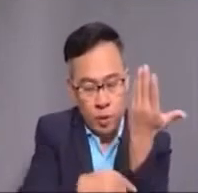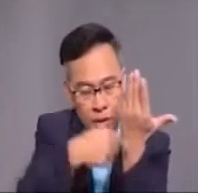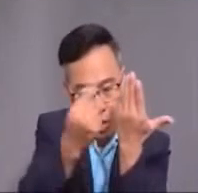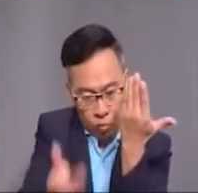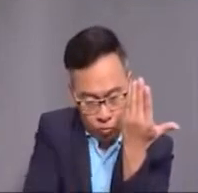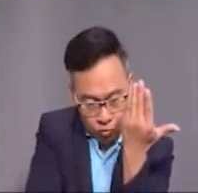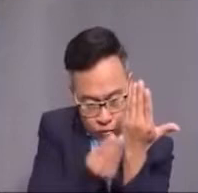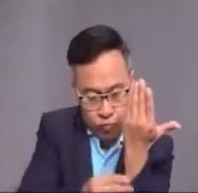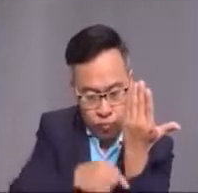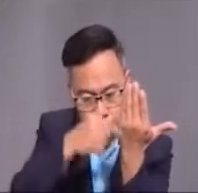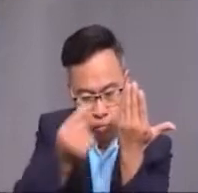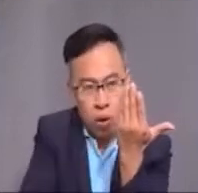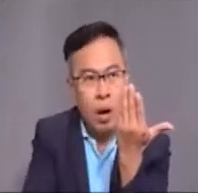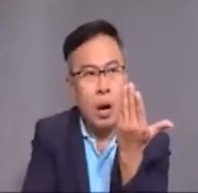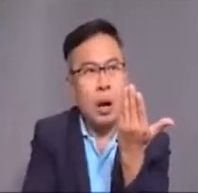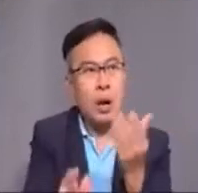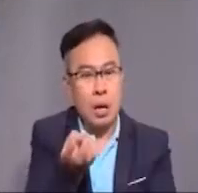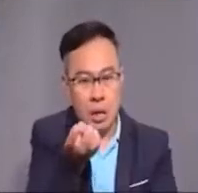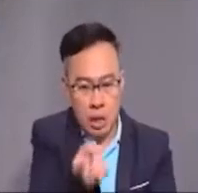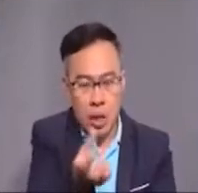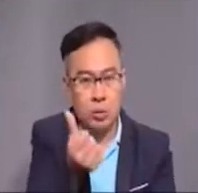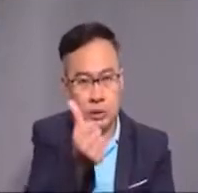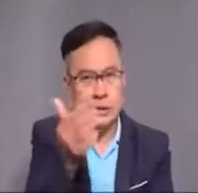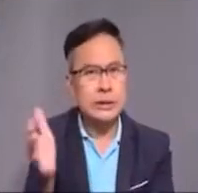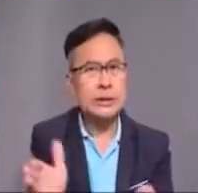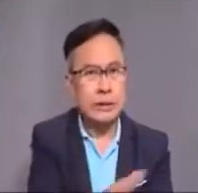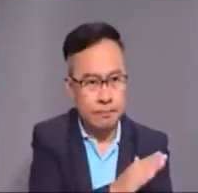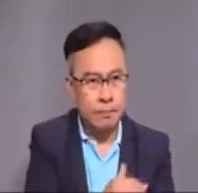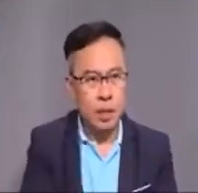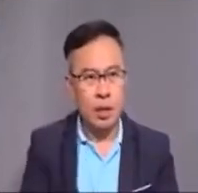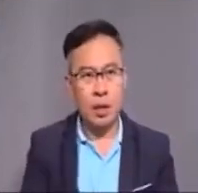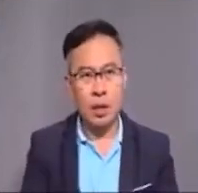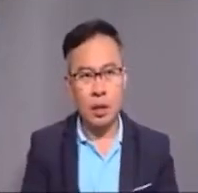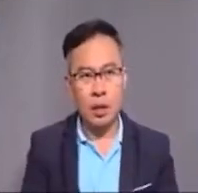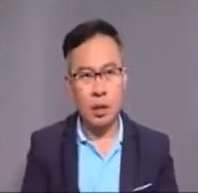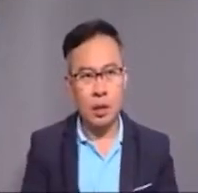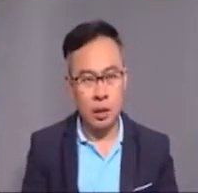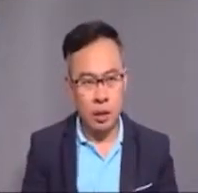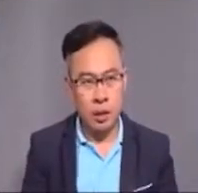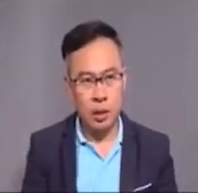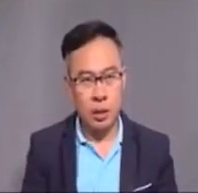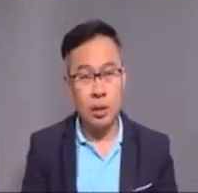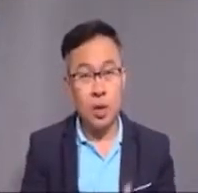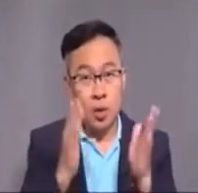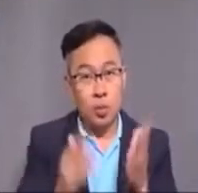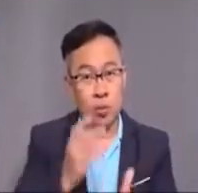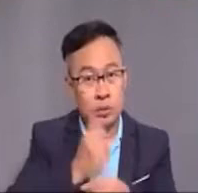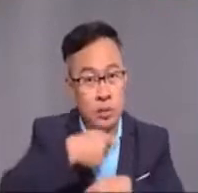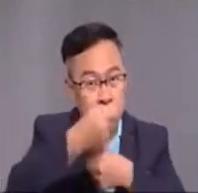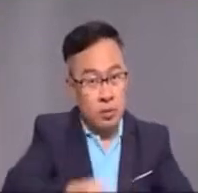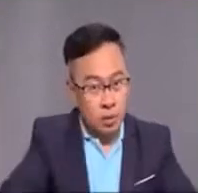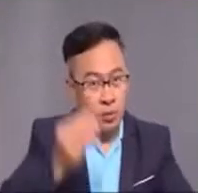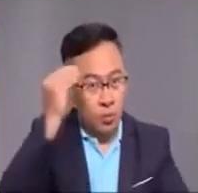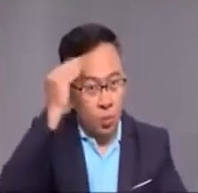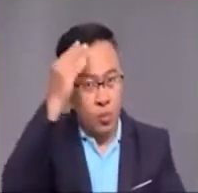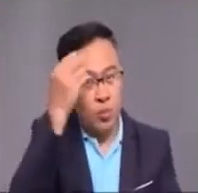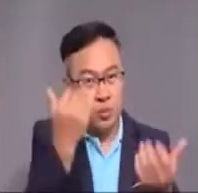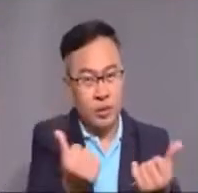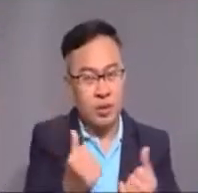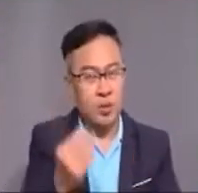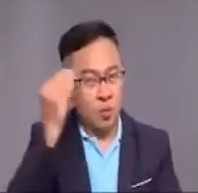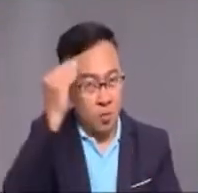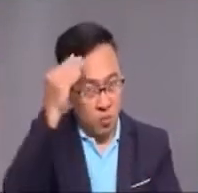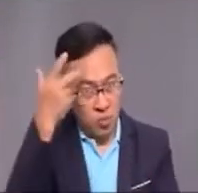จะเริ่มส่งมาที่เม็ด ฟังเกษตรกรพูดแบบว่าเหมือนนักวิชาการพูดเลยคุณกระปู ทำไมเกษตรกร ทำไมนี่เก่งเนี้ยที่มันพ้